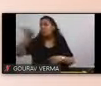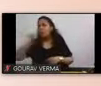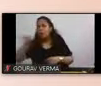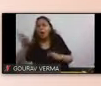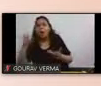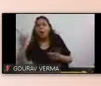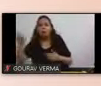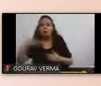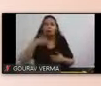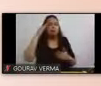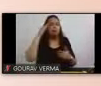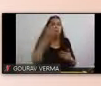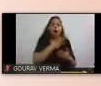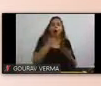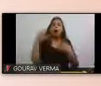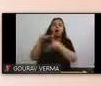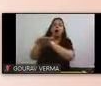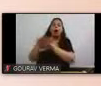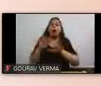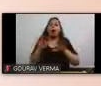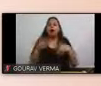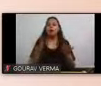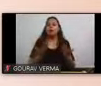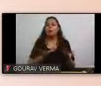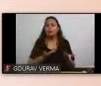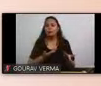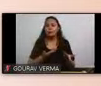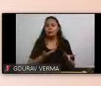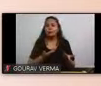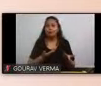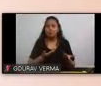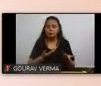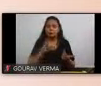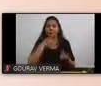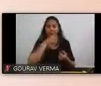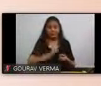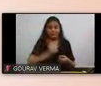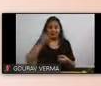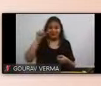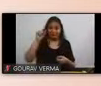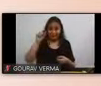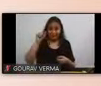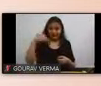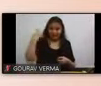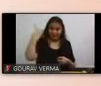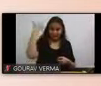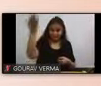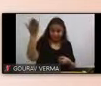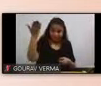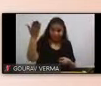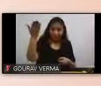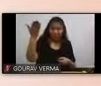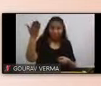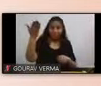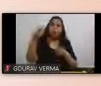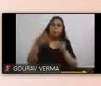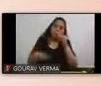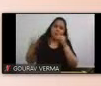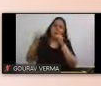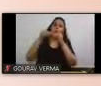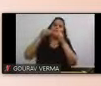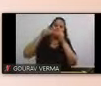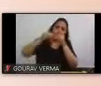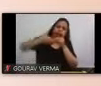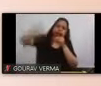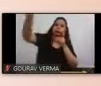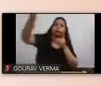integrate hoga? Aur 10 साल में जो चीज सीखनी चाहिए, what he needs to learn at 10, the concepts he